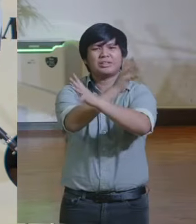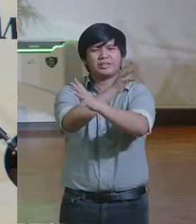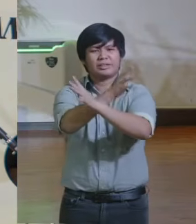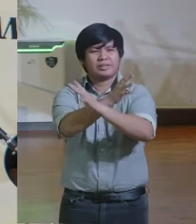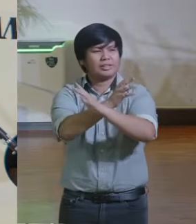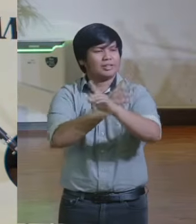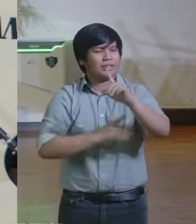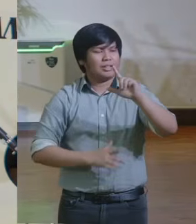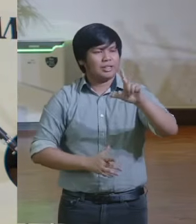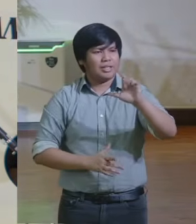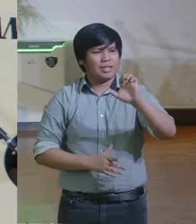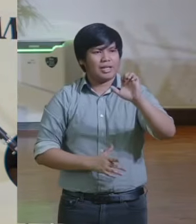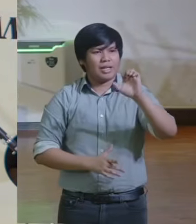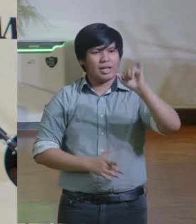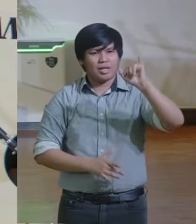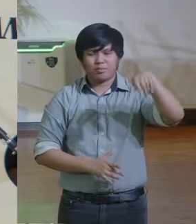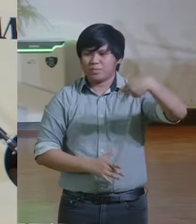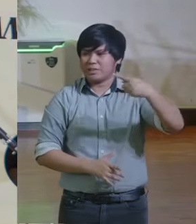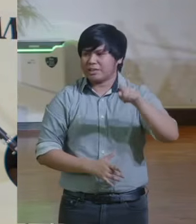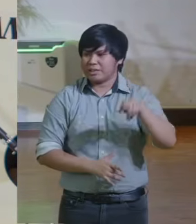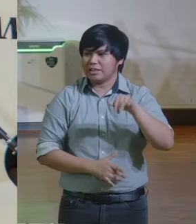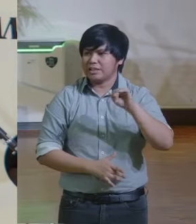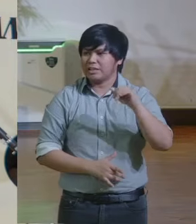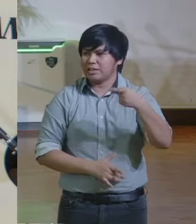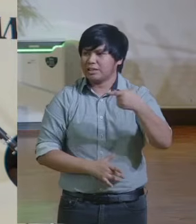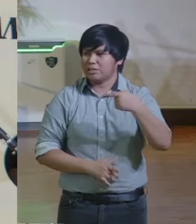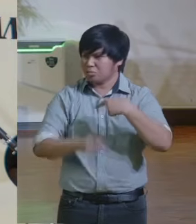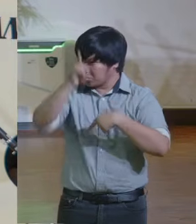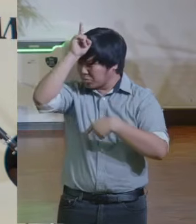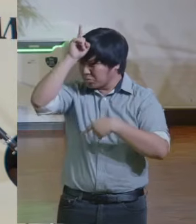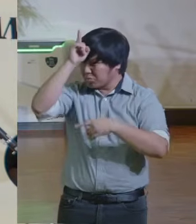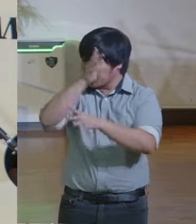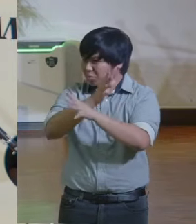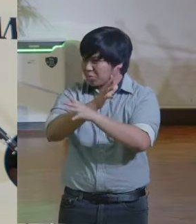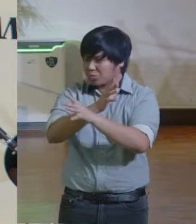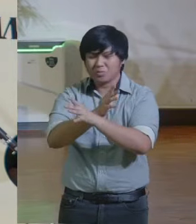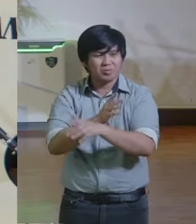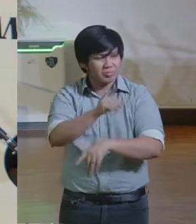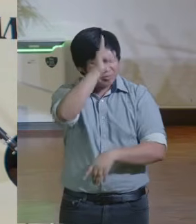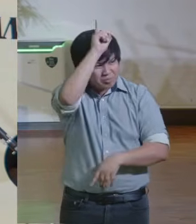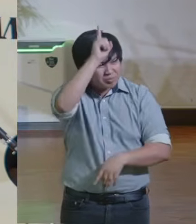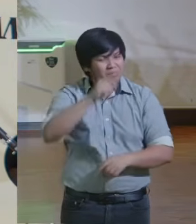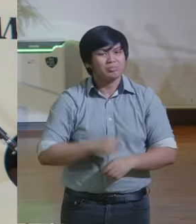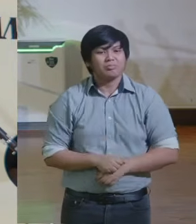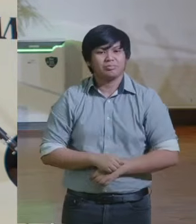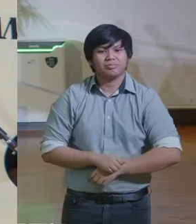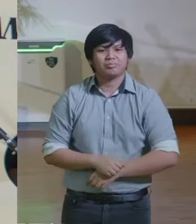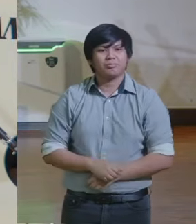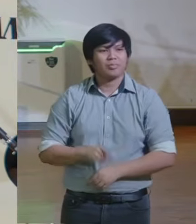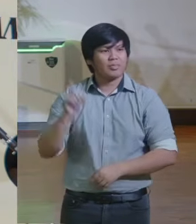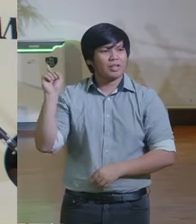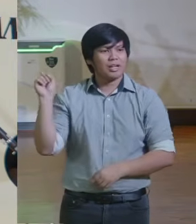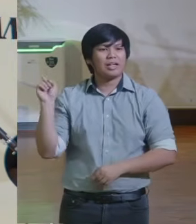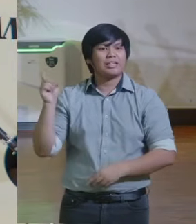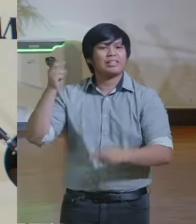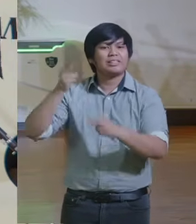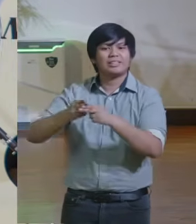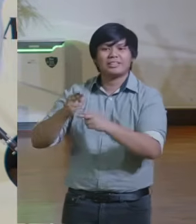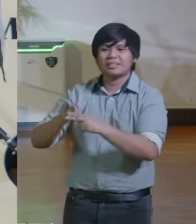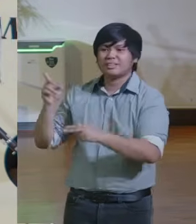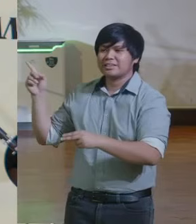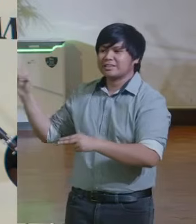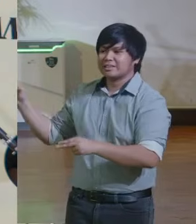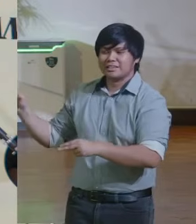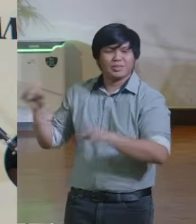saan nabuhay at nagtrabaho ang aking namesake, si Johann Sebastian Bach, ang pinakamagaling